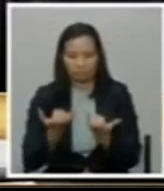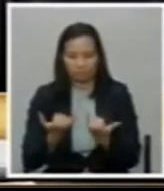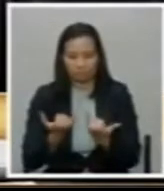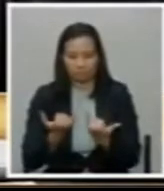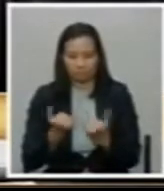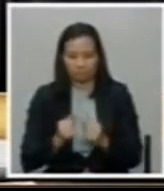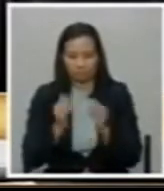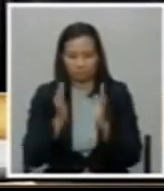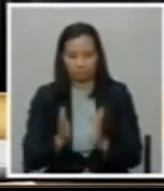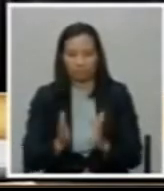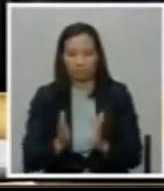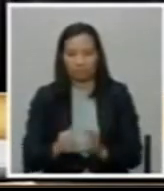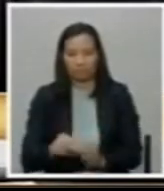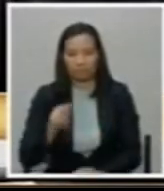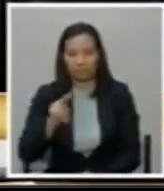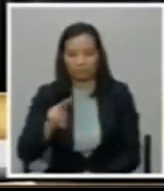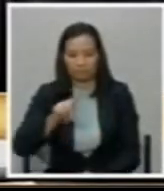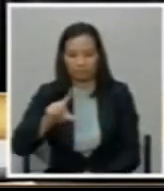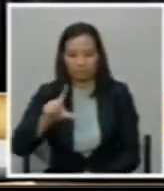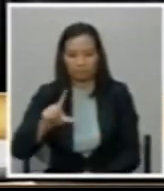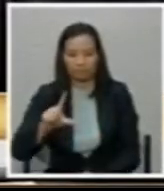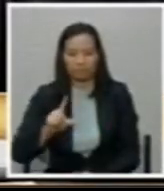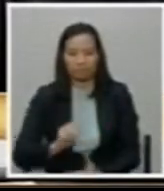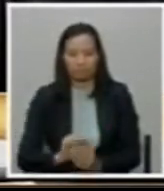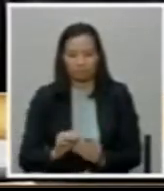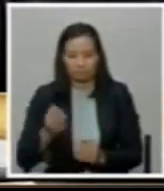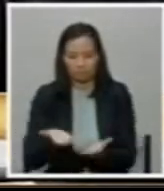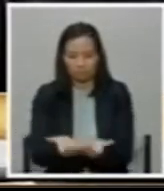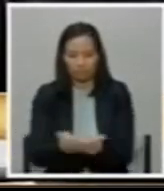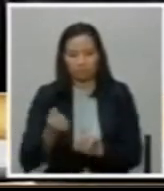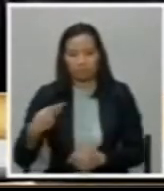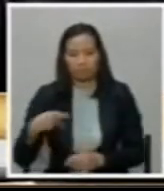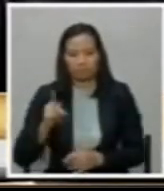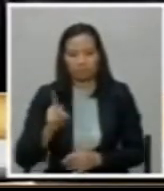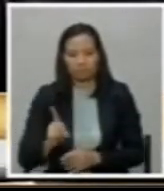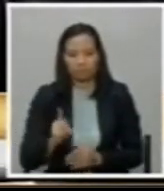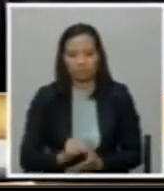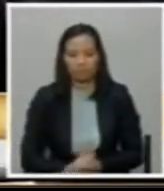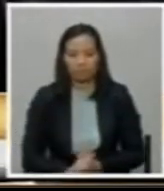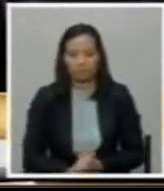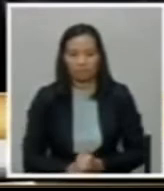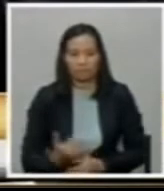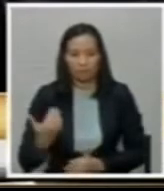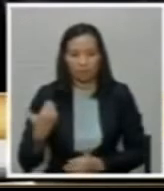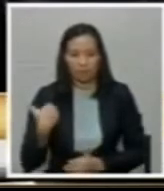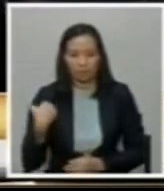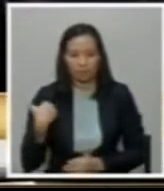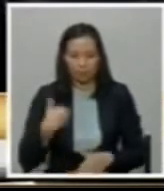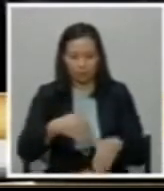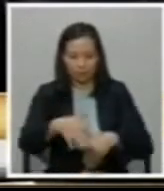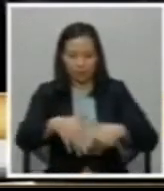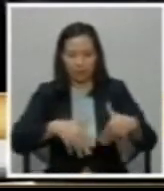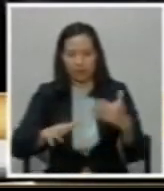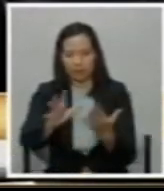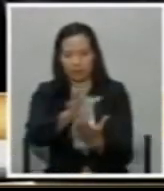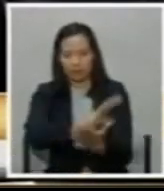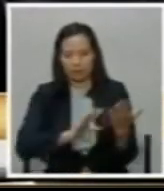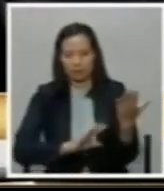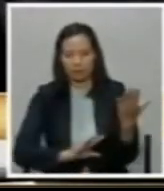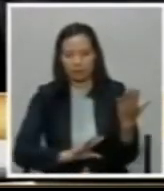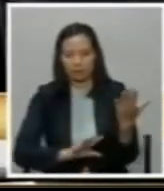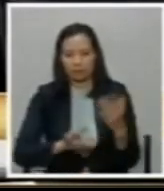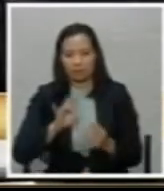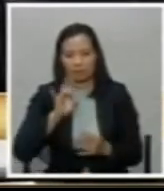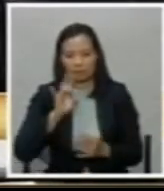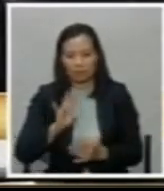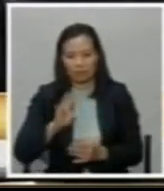งประมาณ2ล้านกว่าคนที่ได้รับประโยชน์ขณะที่มีพี่น้องประชาชนทั่วประเทศ